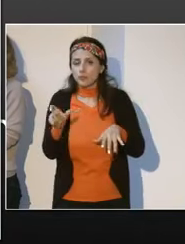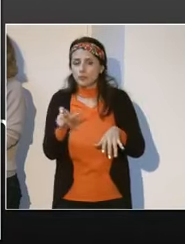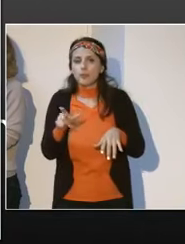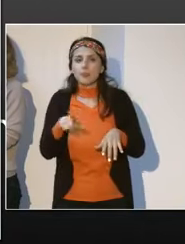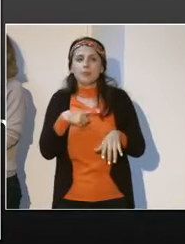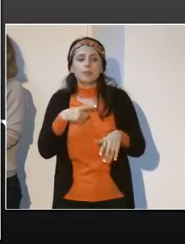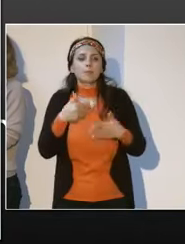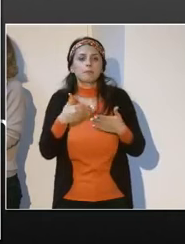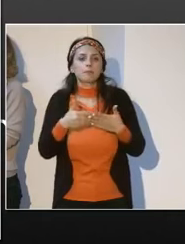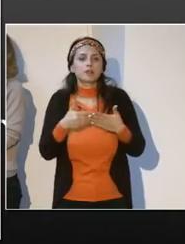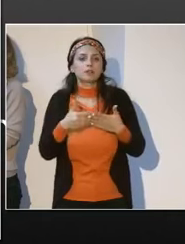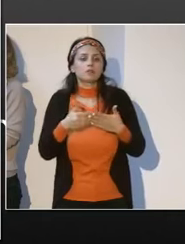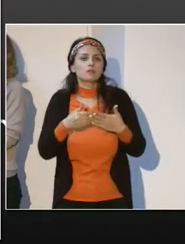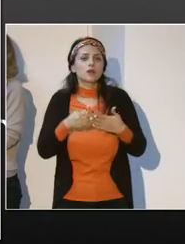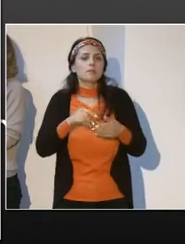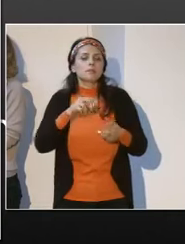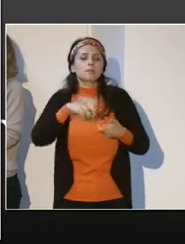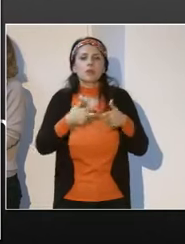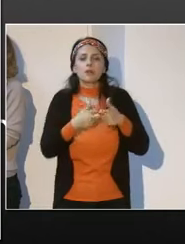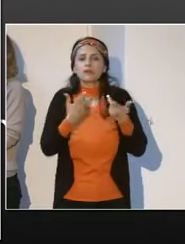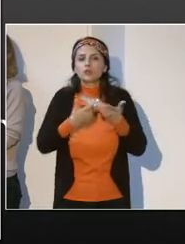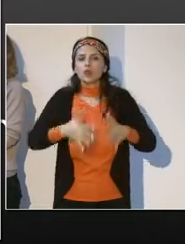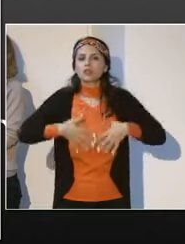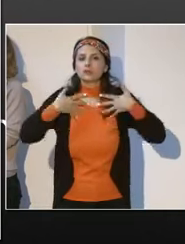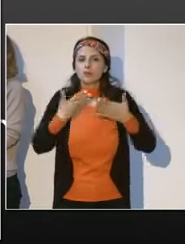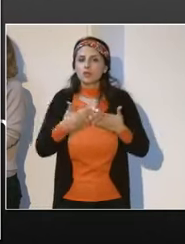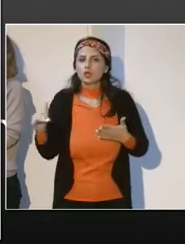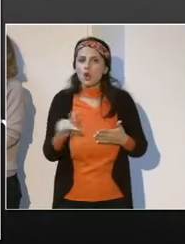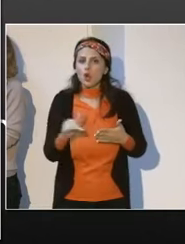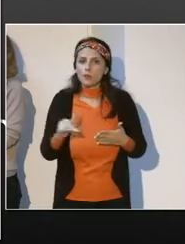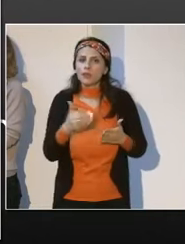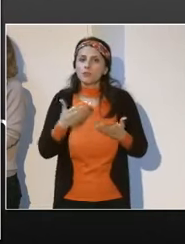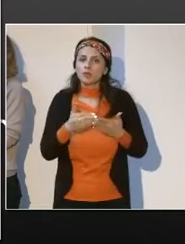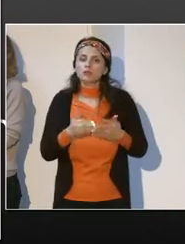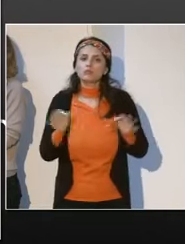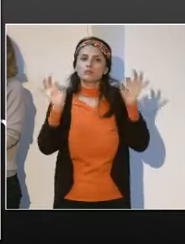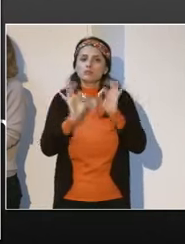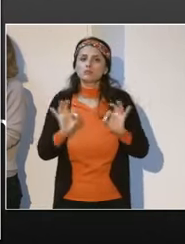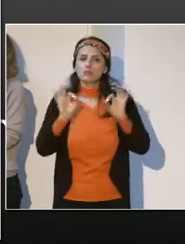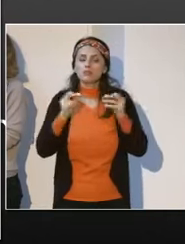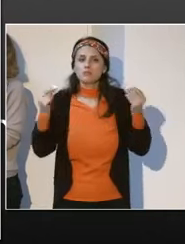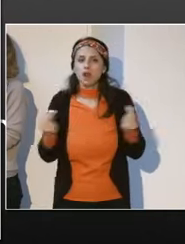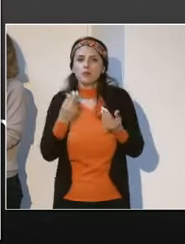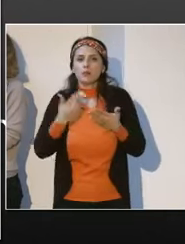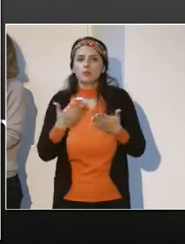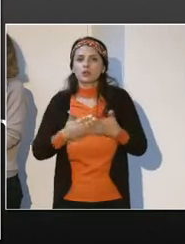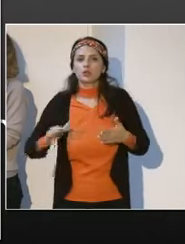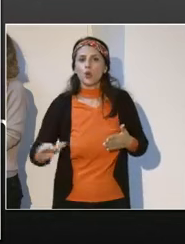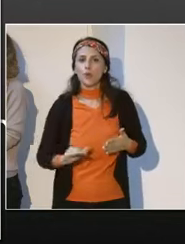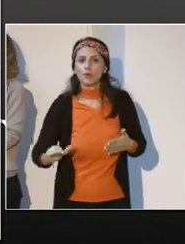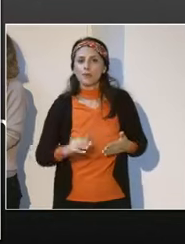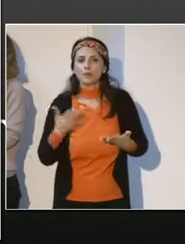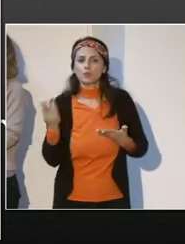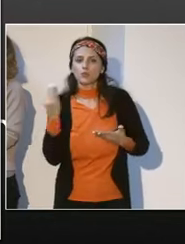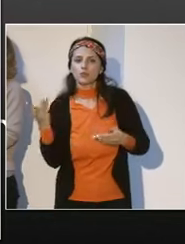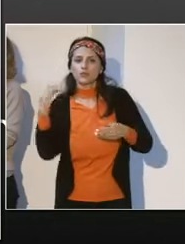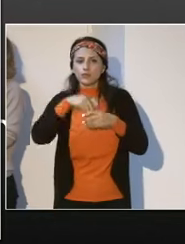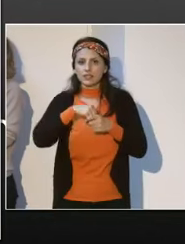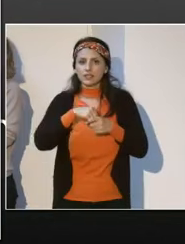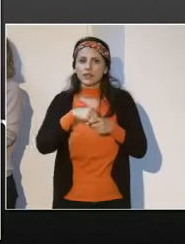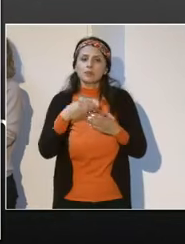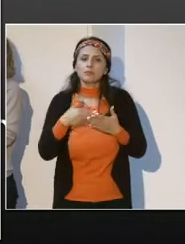respiro pentru copii eficientizarea procesului de Adopție standarde de calitate pentru